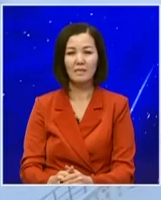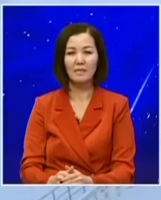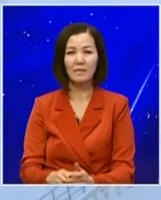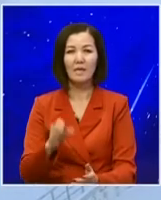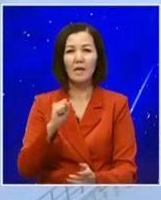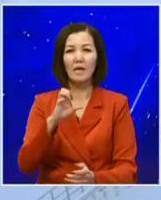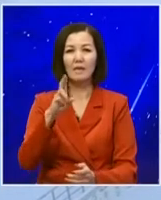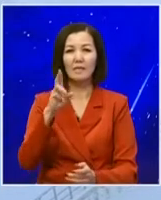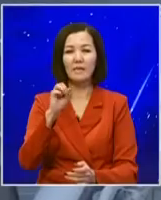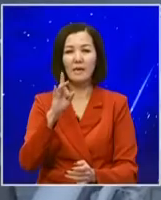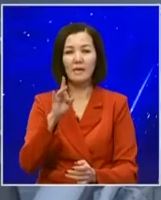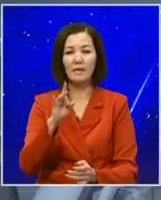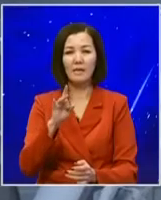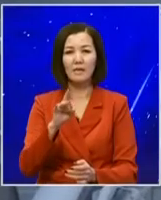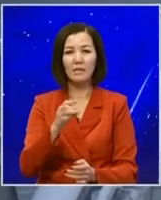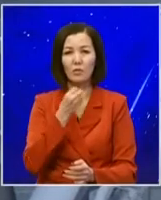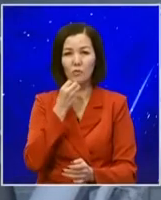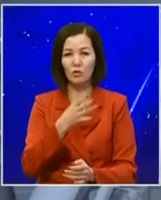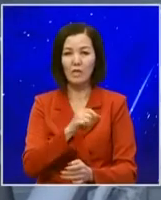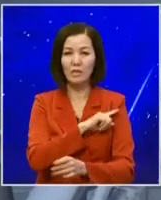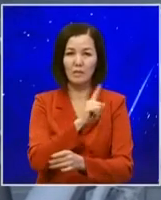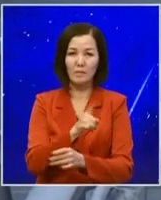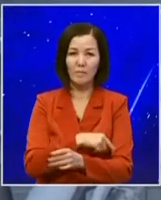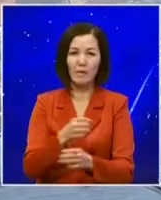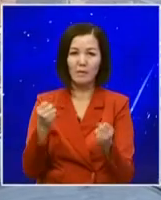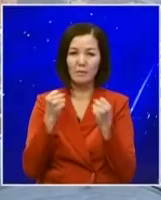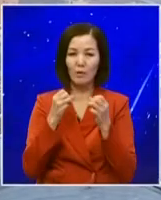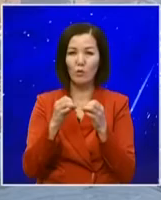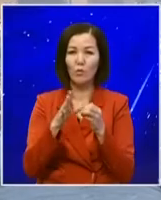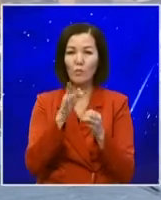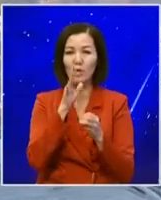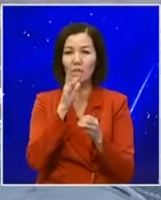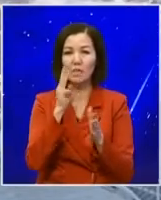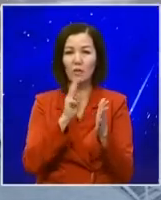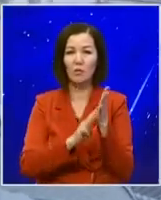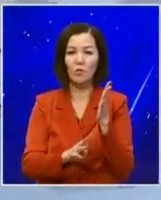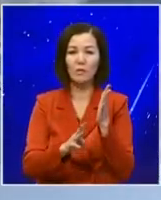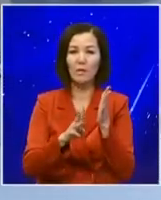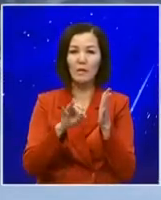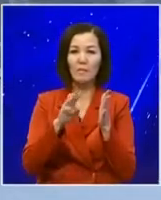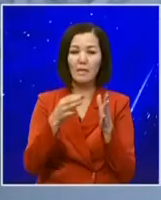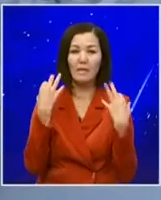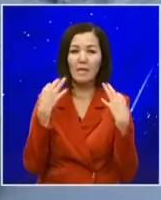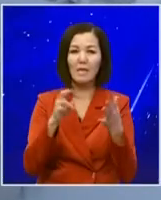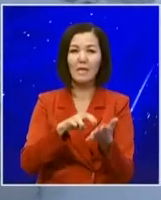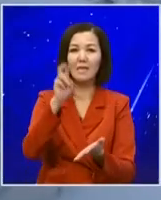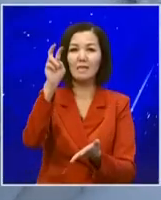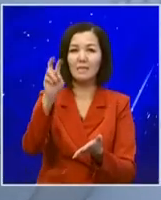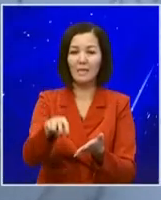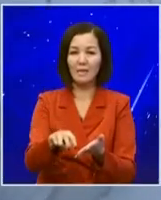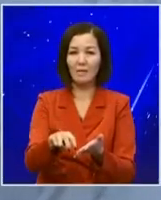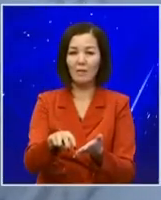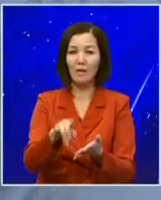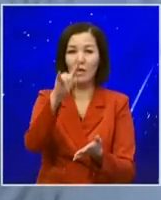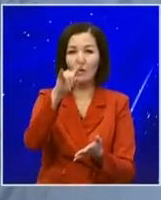Асқар Әлидің болашағына да мамандар үлкен үміт артады. 15 жастағы өрен 90 метрлік тұғырдан еркін секіріп, ережеге сай сауатты